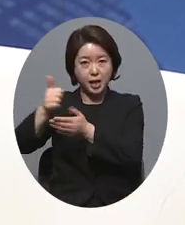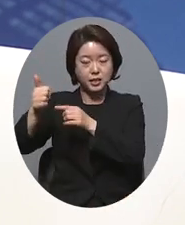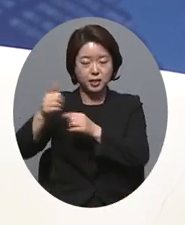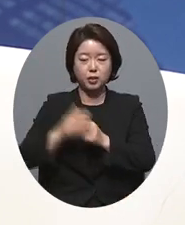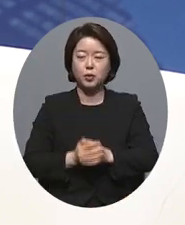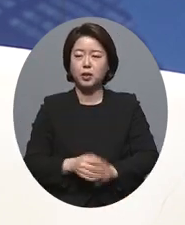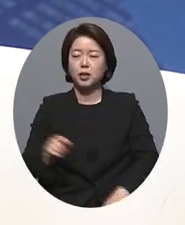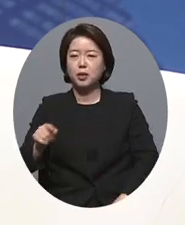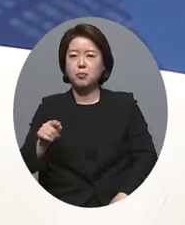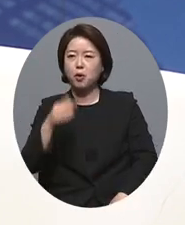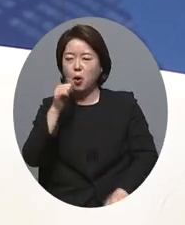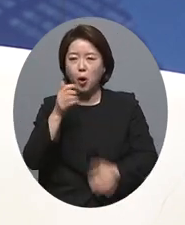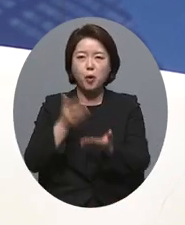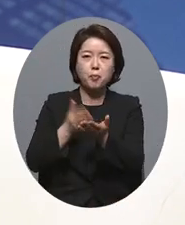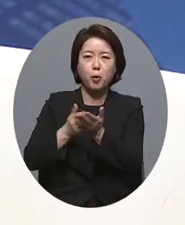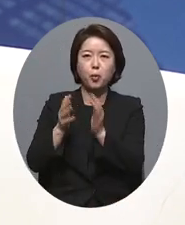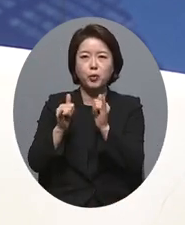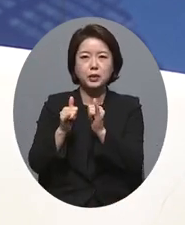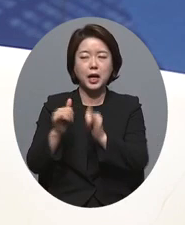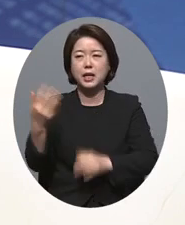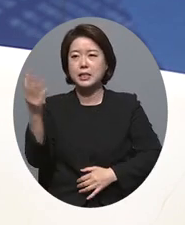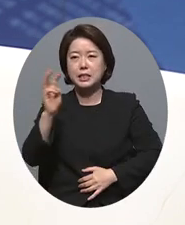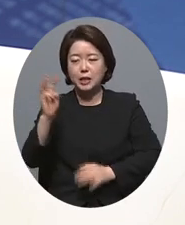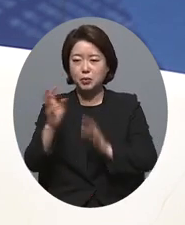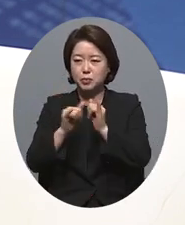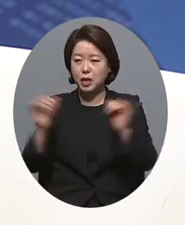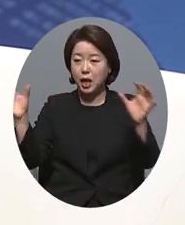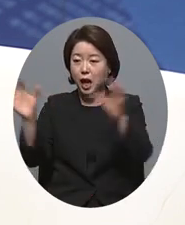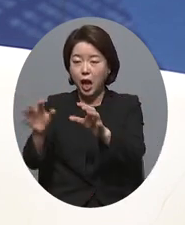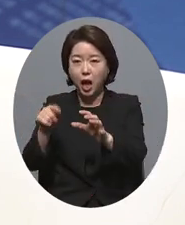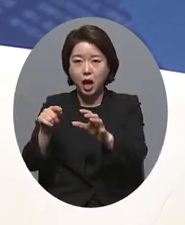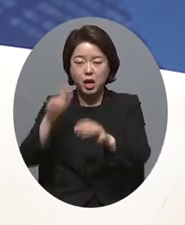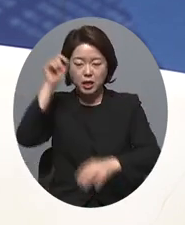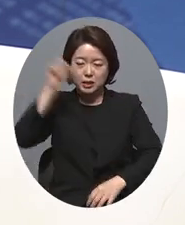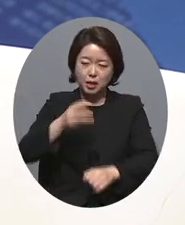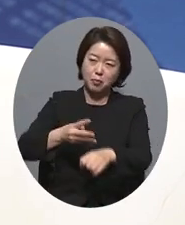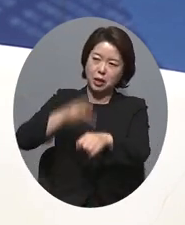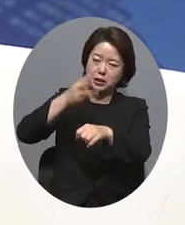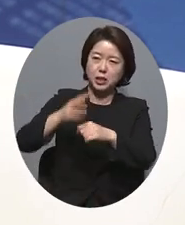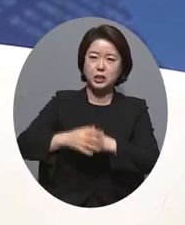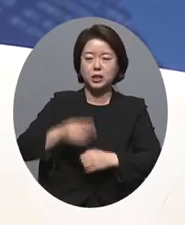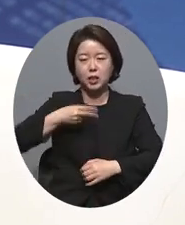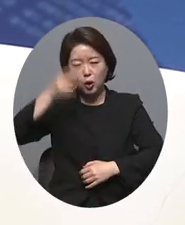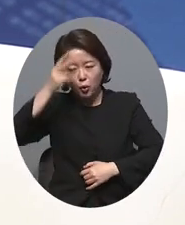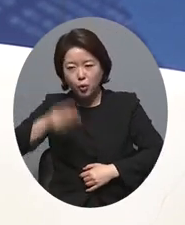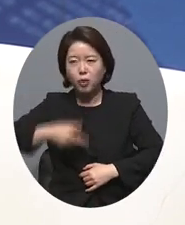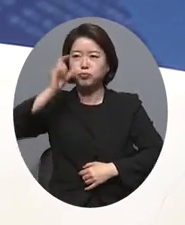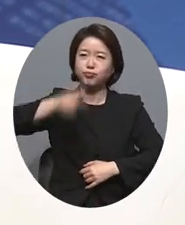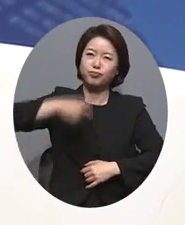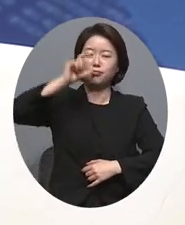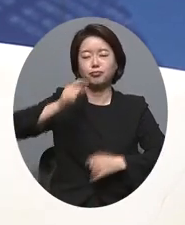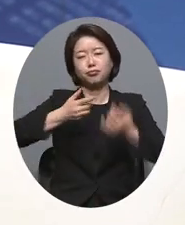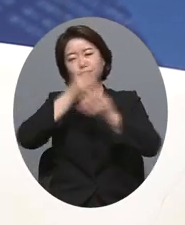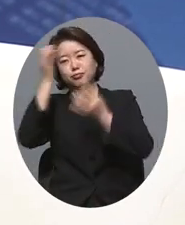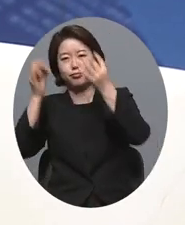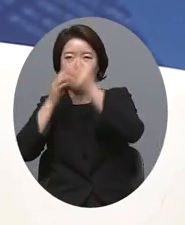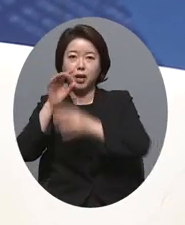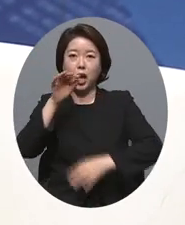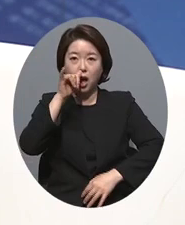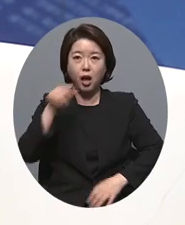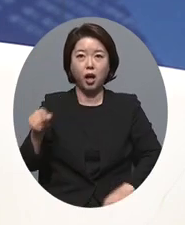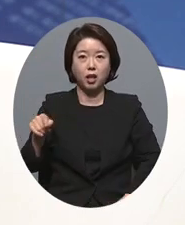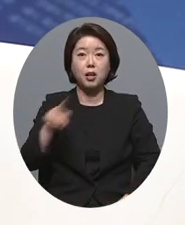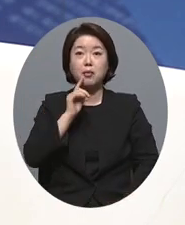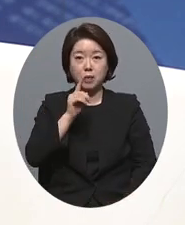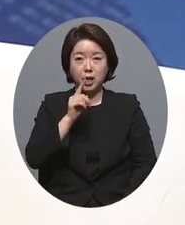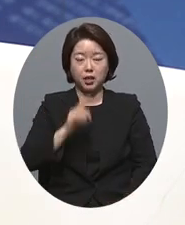김앤장 변호사 30여 명이 술을 마시고 있는 자리에 가서 새벽 3시까지 음주 가무를 즐겼다라는 내용이었습니다. 그리고